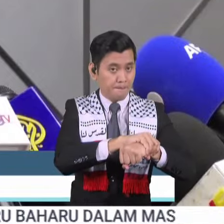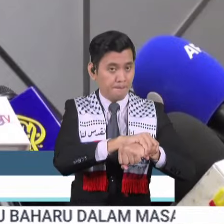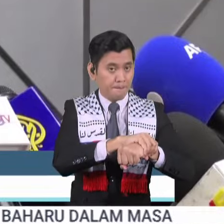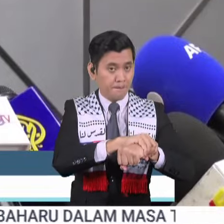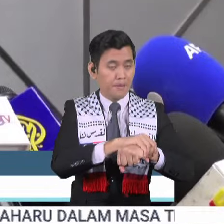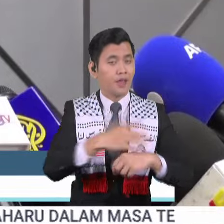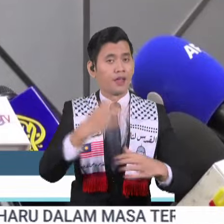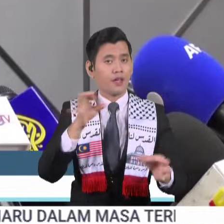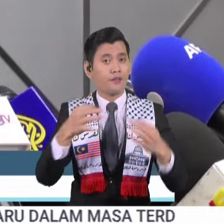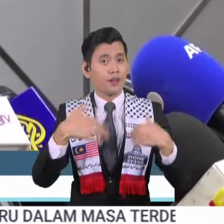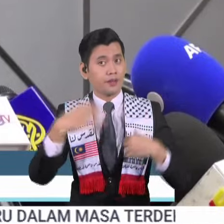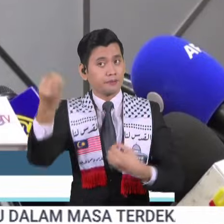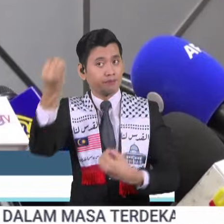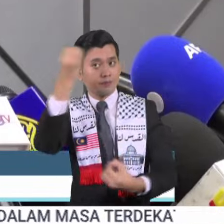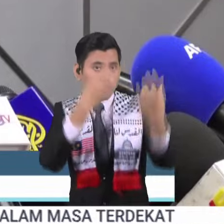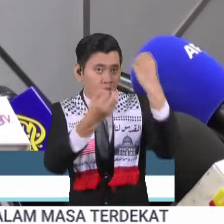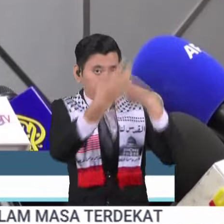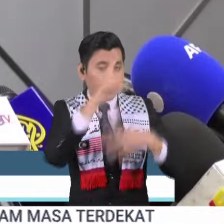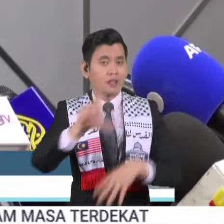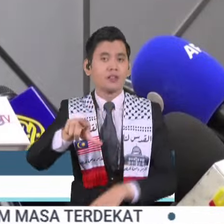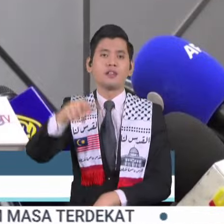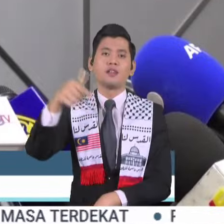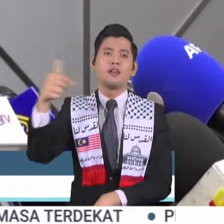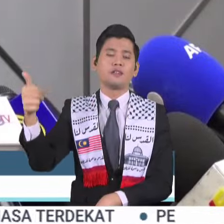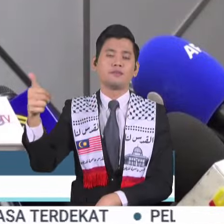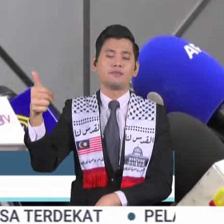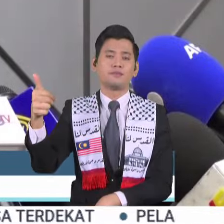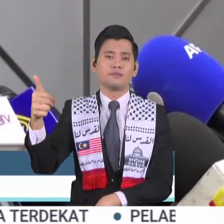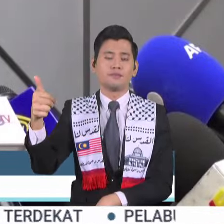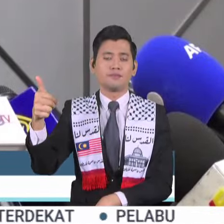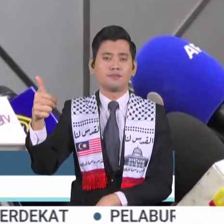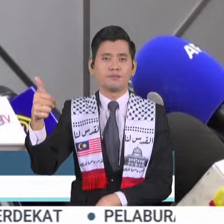ataupun ada maklumat-maklumat lain yang kita